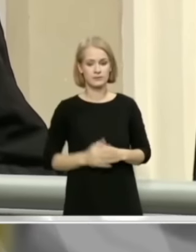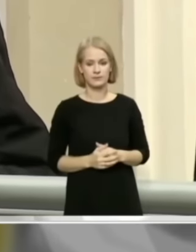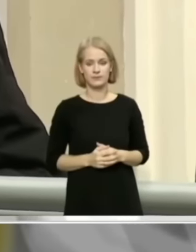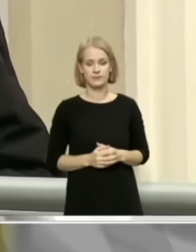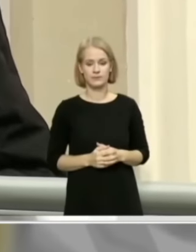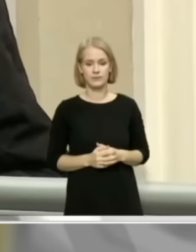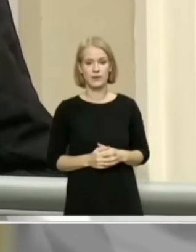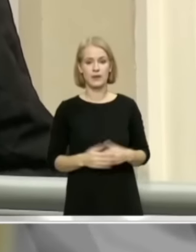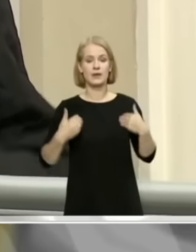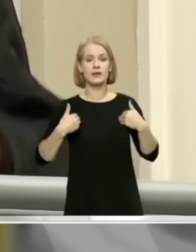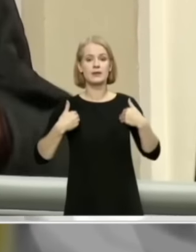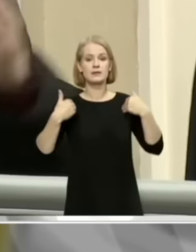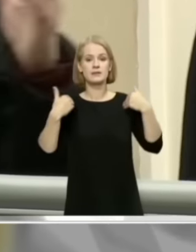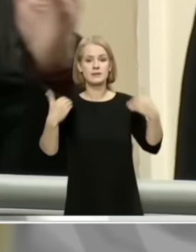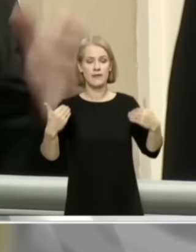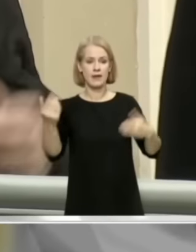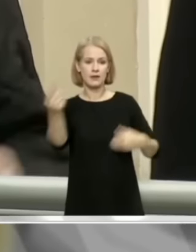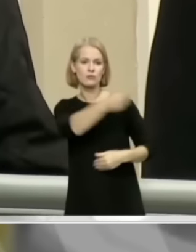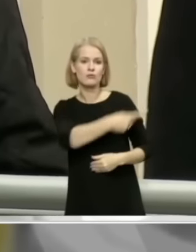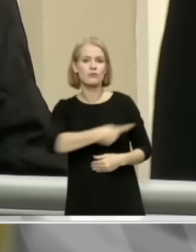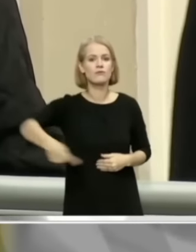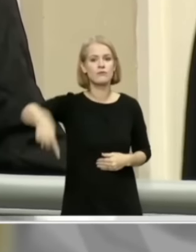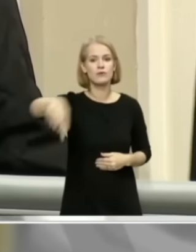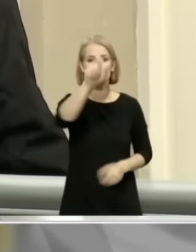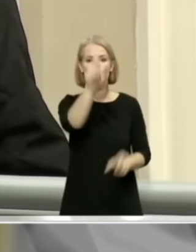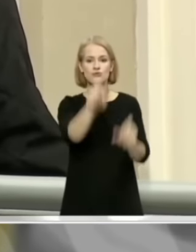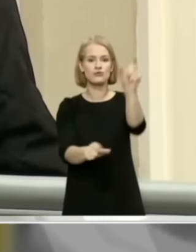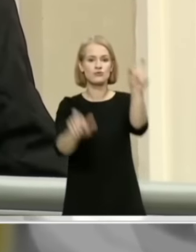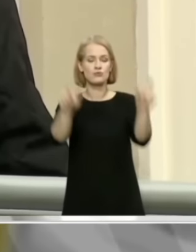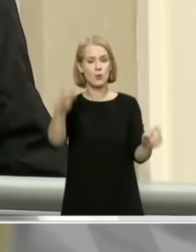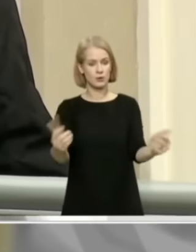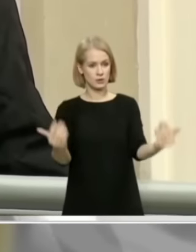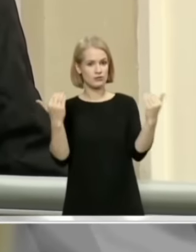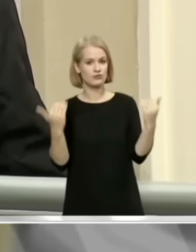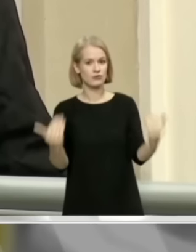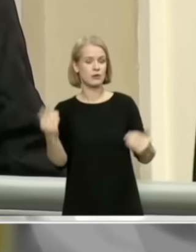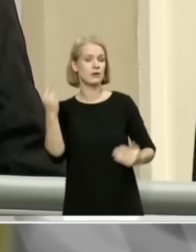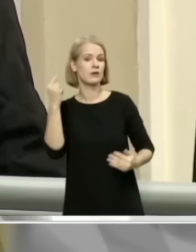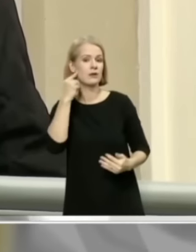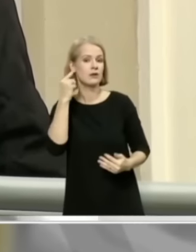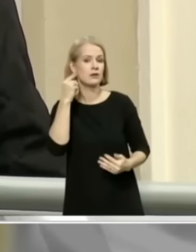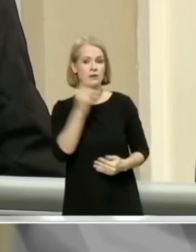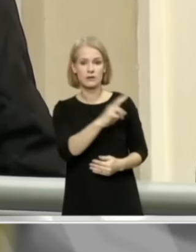Sveikinu ir visus, kurie mus girdi šiandien.